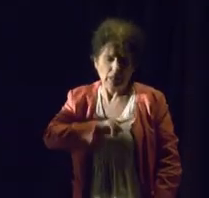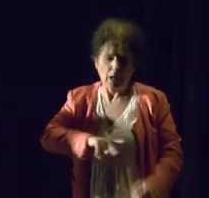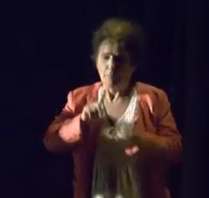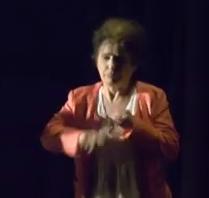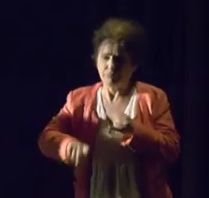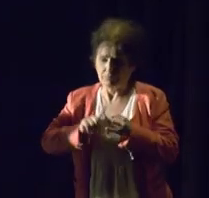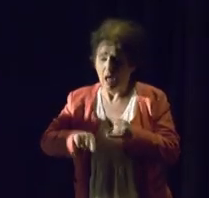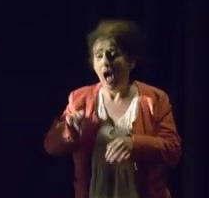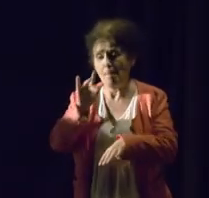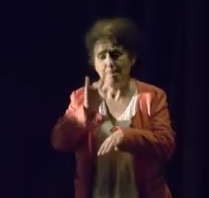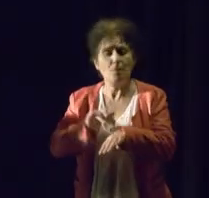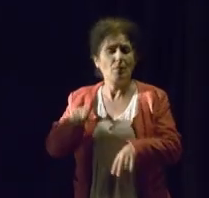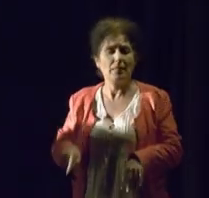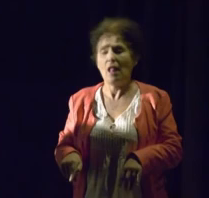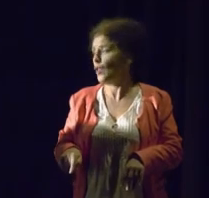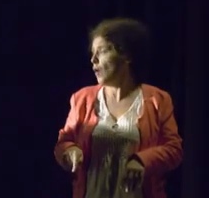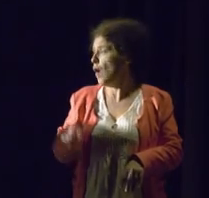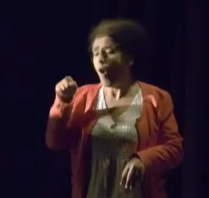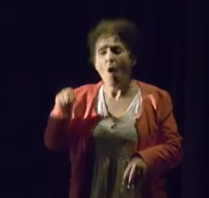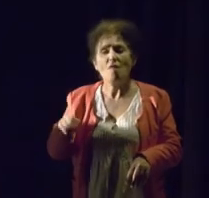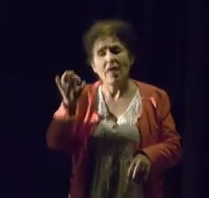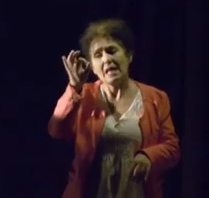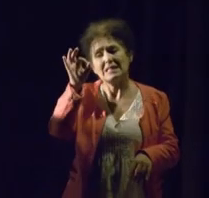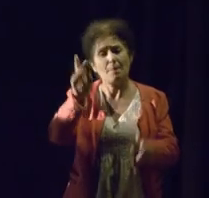последиците. А во моментов, на овој